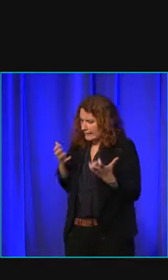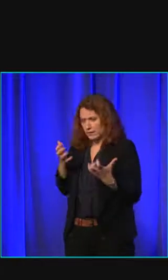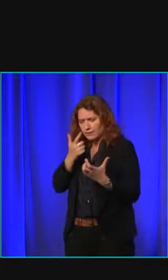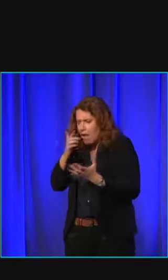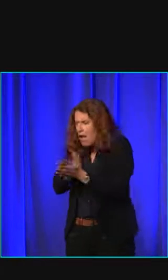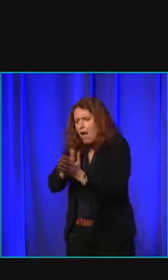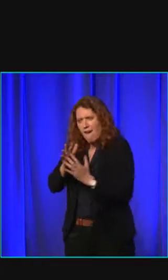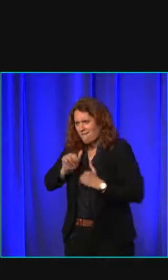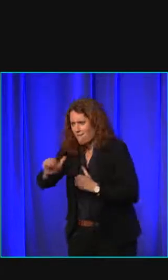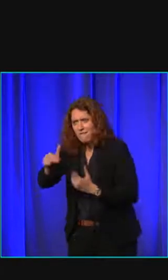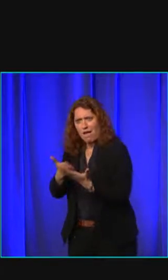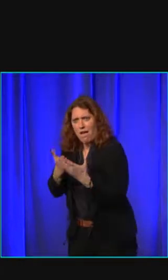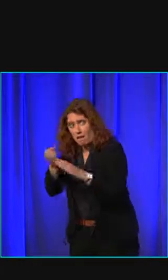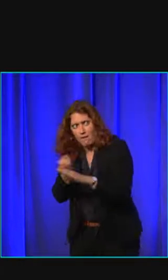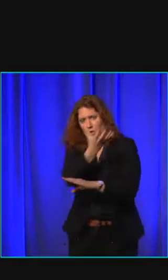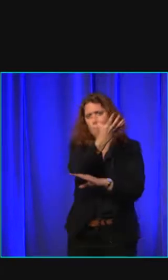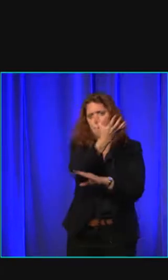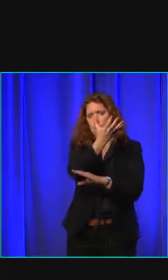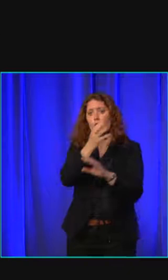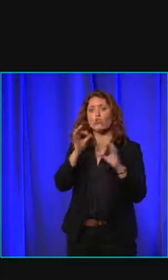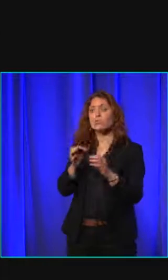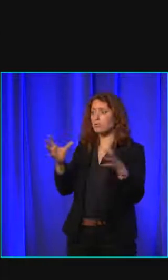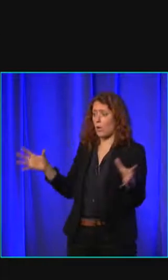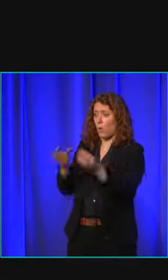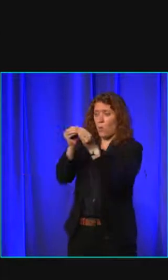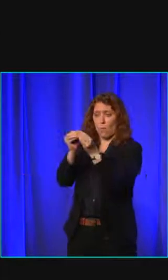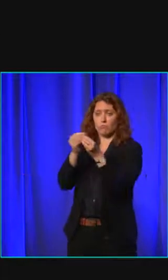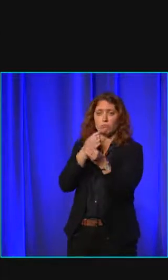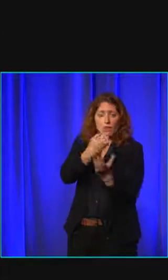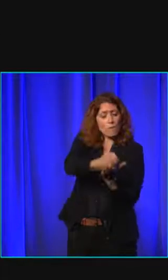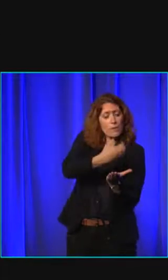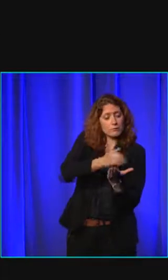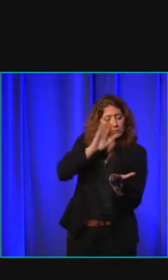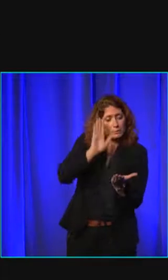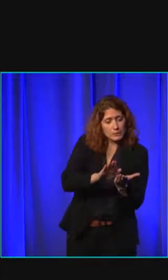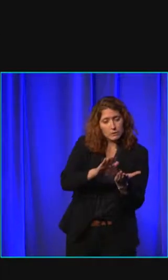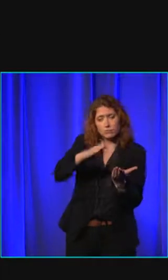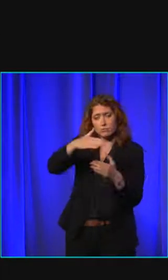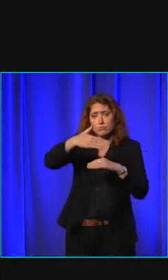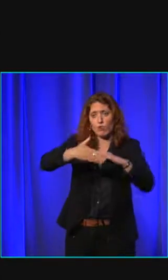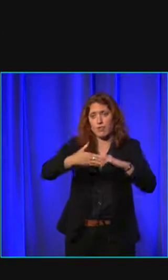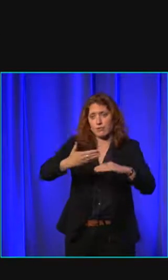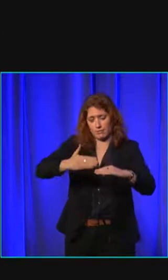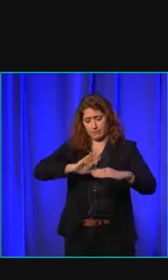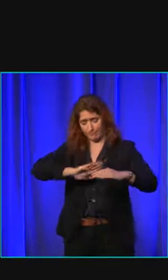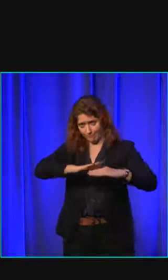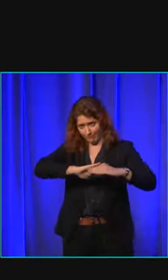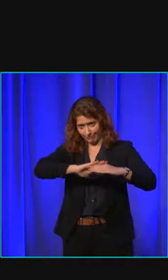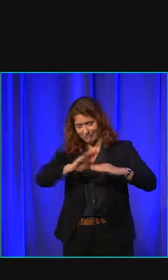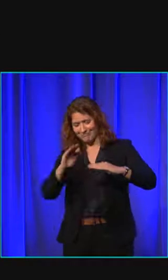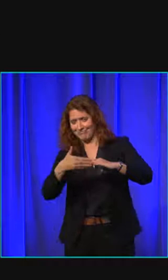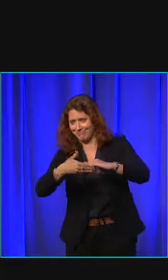Donc ces deux informations, deux types d'informations qui proviennent d'une part du cortex pariétal et d'autre part du